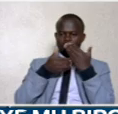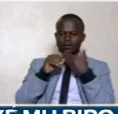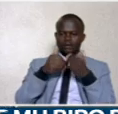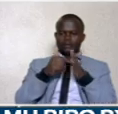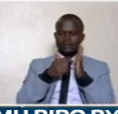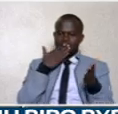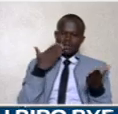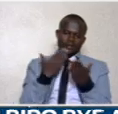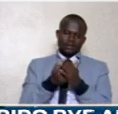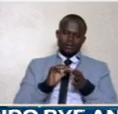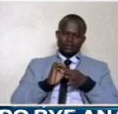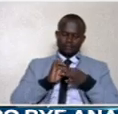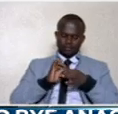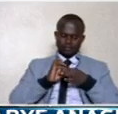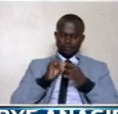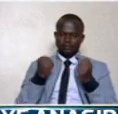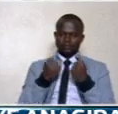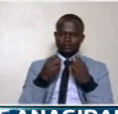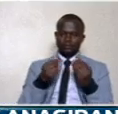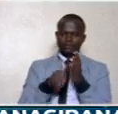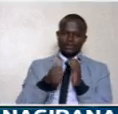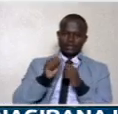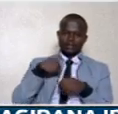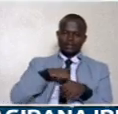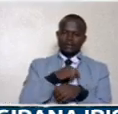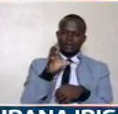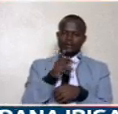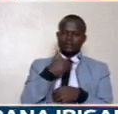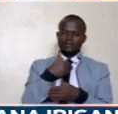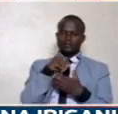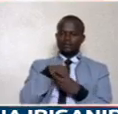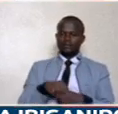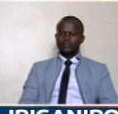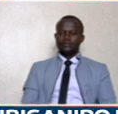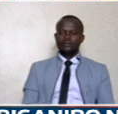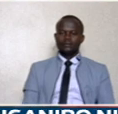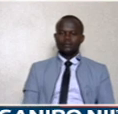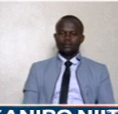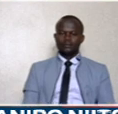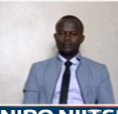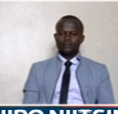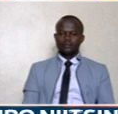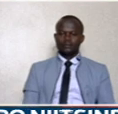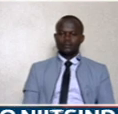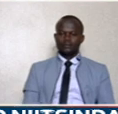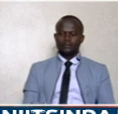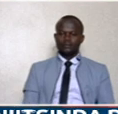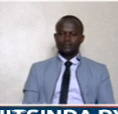ikimenyetso cyiza gishimangira ubushobozi bwo kwikemurira ibibazo Abanyafurika bifitemo. This is a very positive